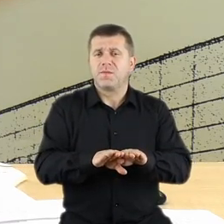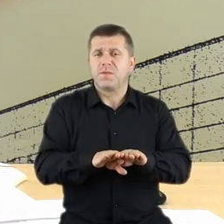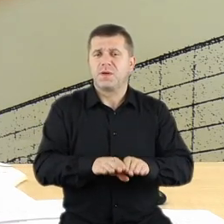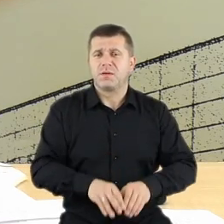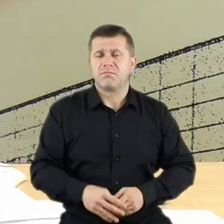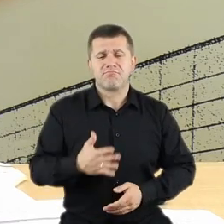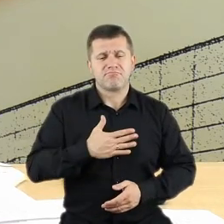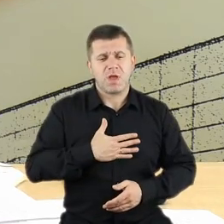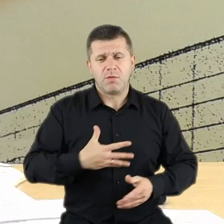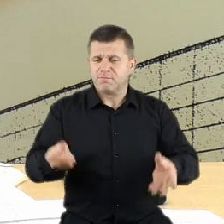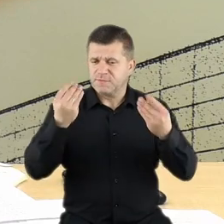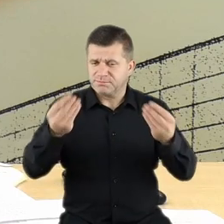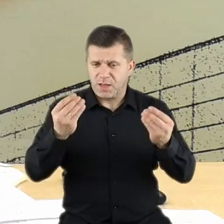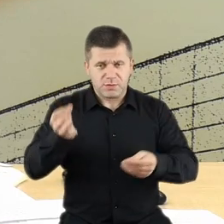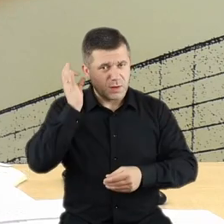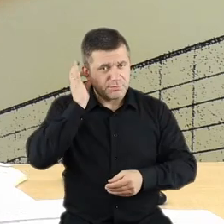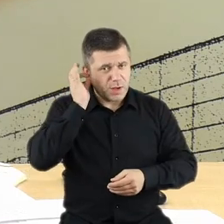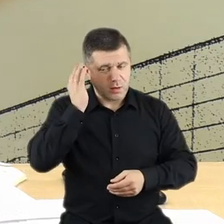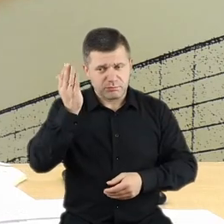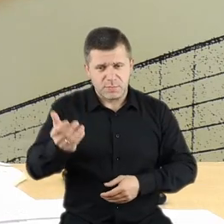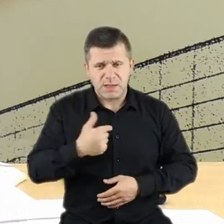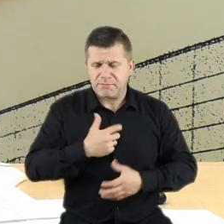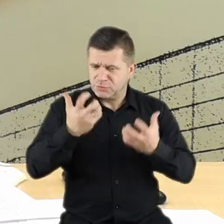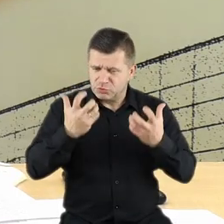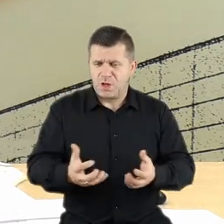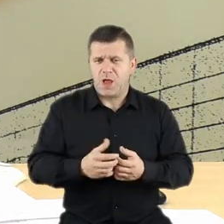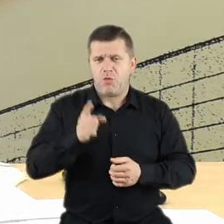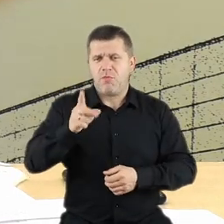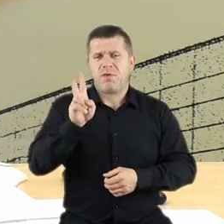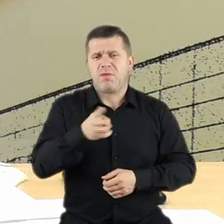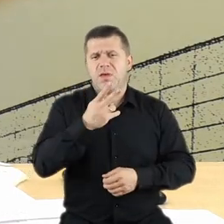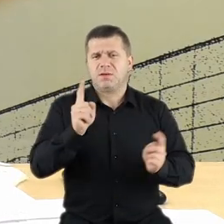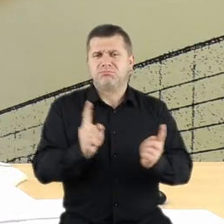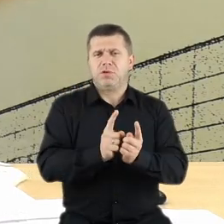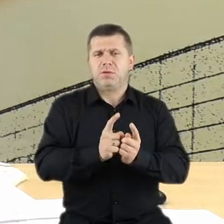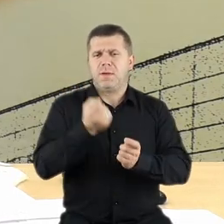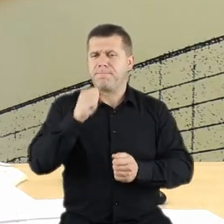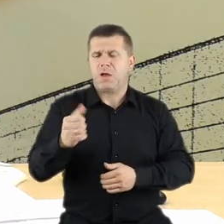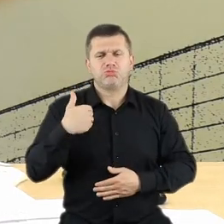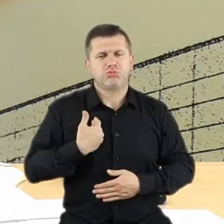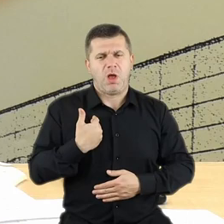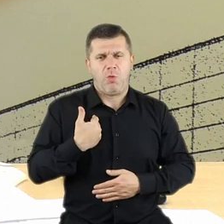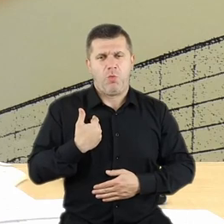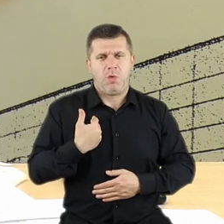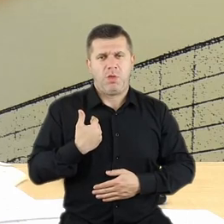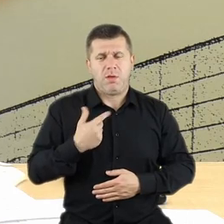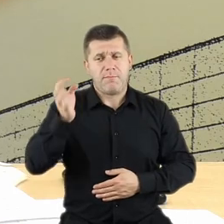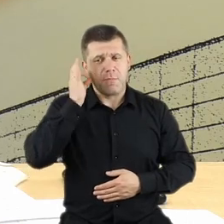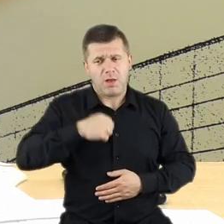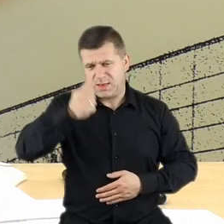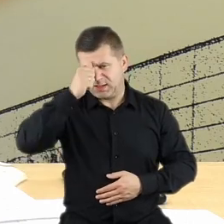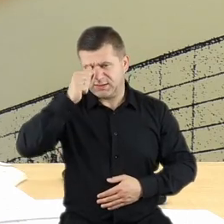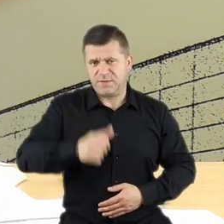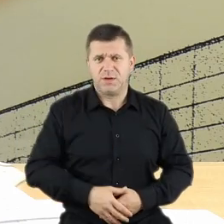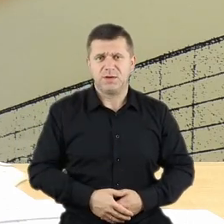miałem wspaniałą panią Boże jak ja bym chciała ją kiedyś jeszcze spotkać i bardzo żałuję ona była ta pani się